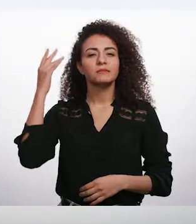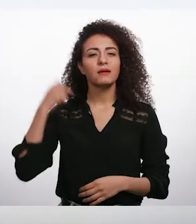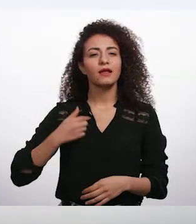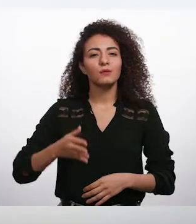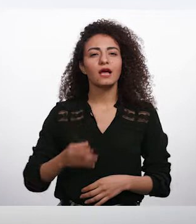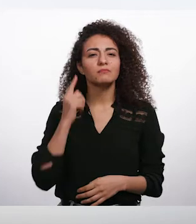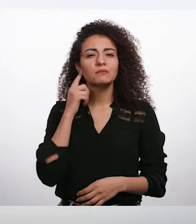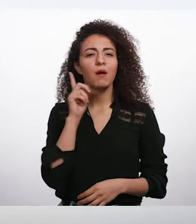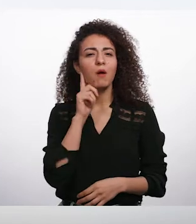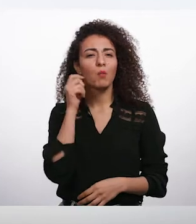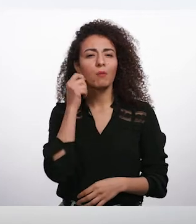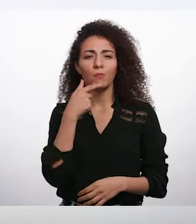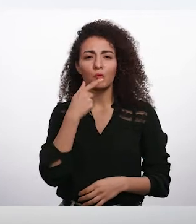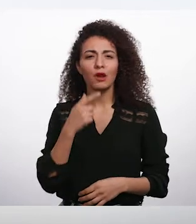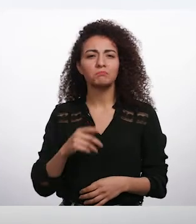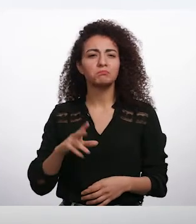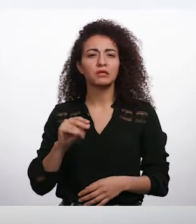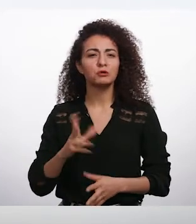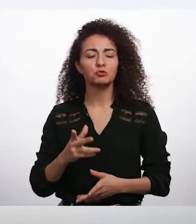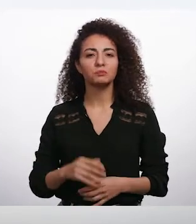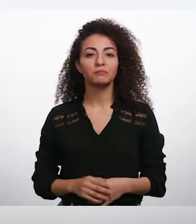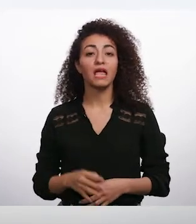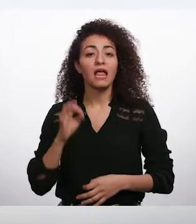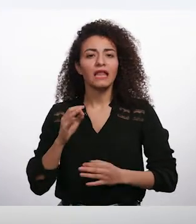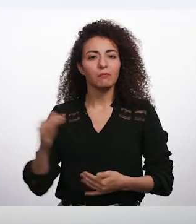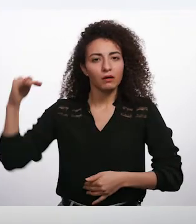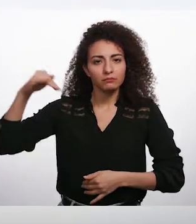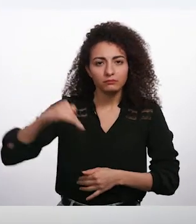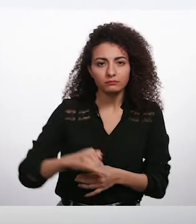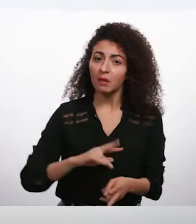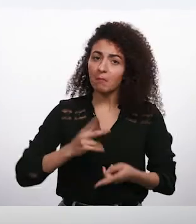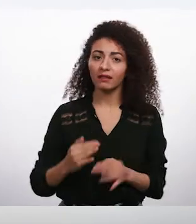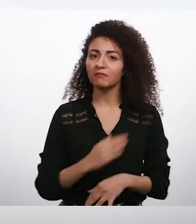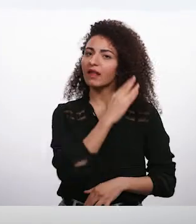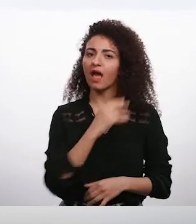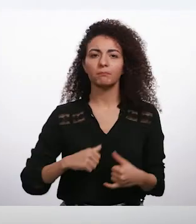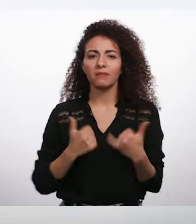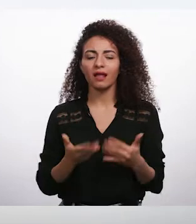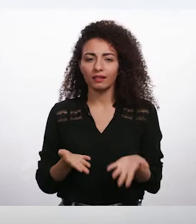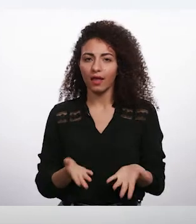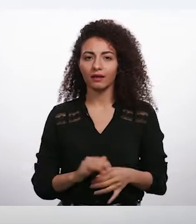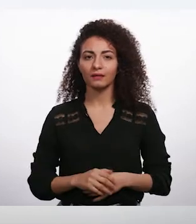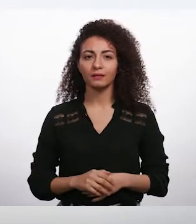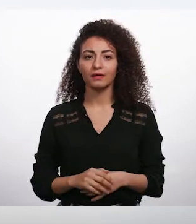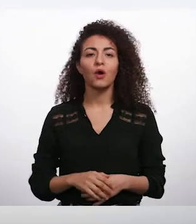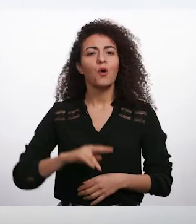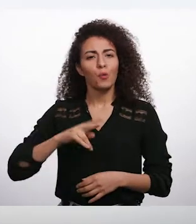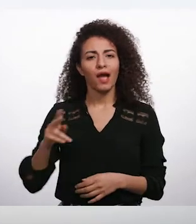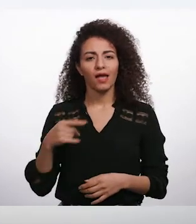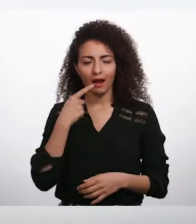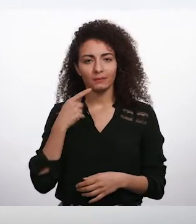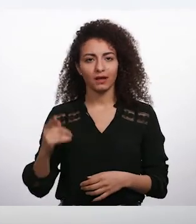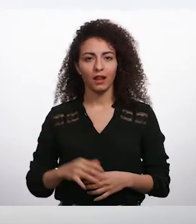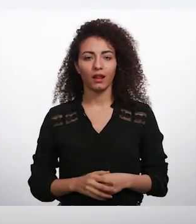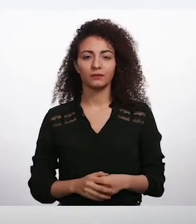في أمثال سمعناها من أهلنا وربينا عليها وبعدها منسمعها لهلا، مثل ما في نزلة إلا في قدامها طلعة، ويلي ما بيقتلك